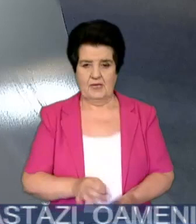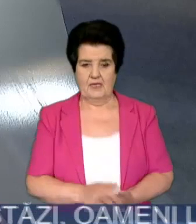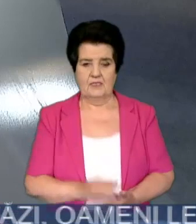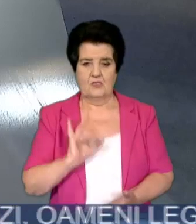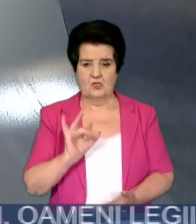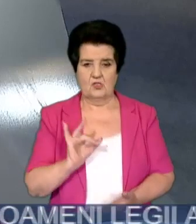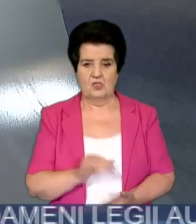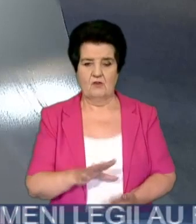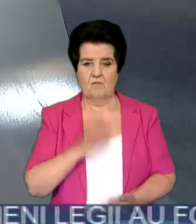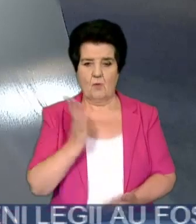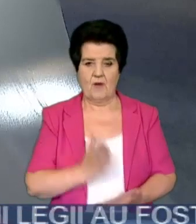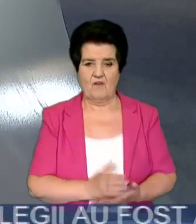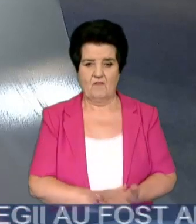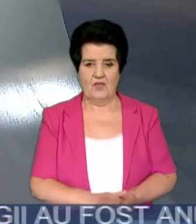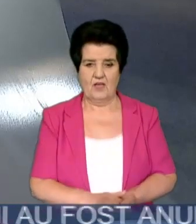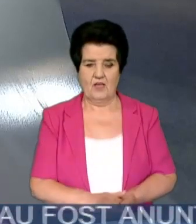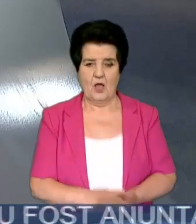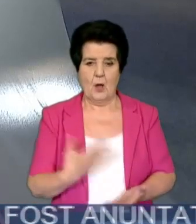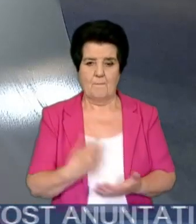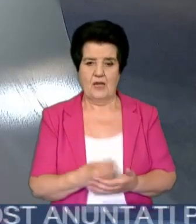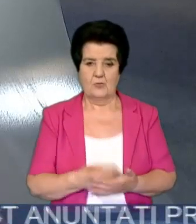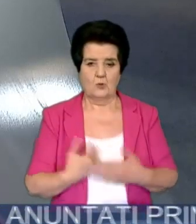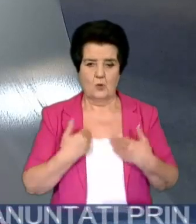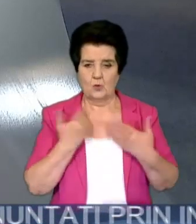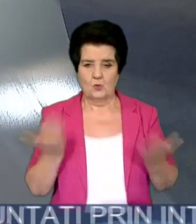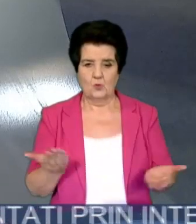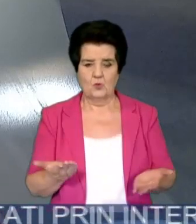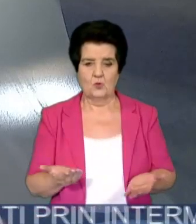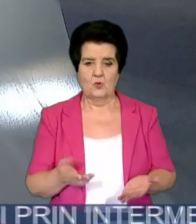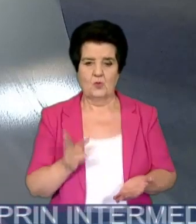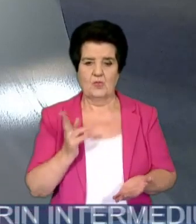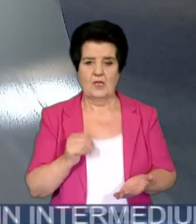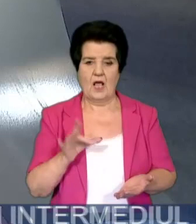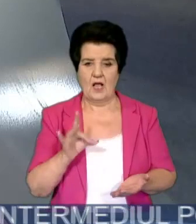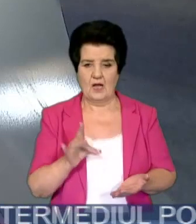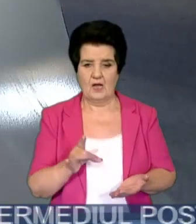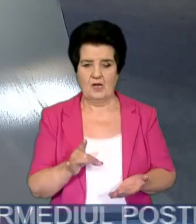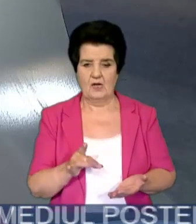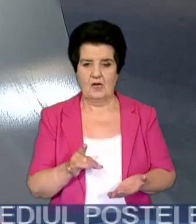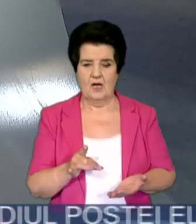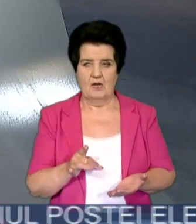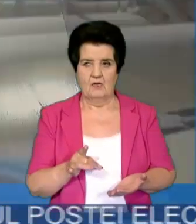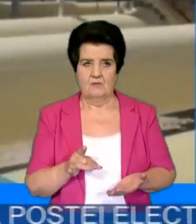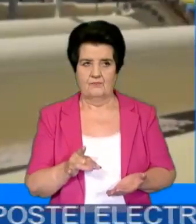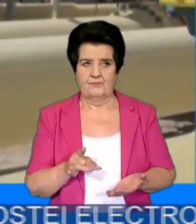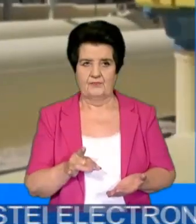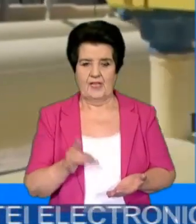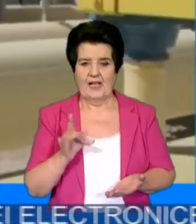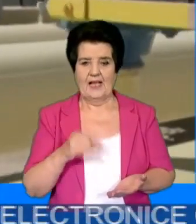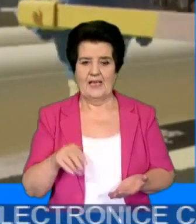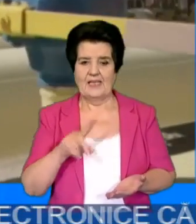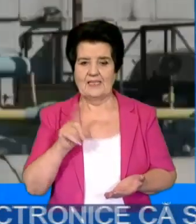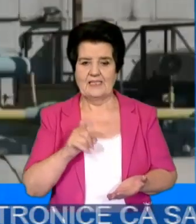deja. Și vom avea, eu cred că, nu știu cum vor fi prețurile, dar reziliența atât la nivel